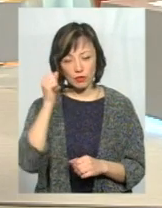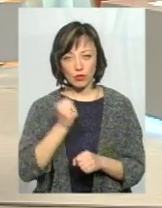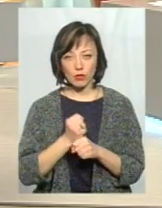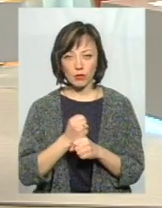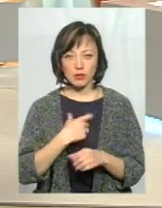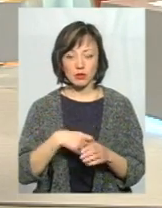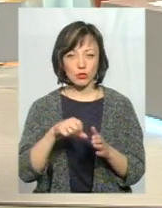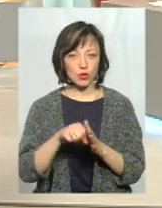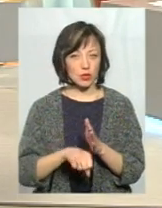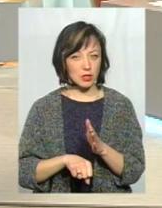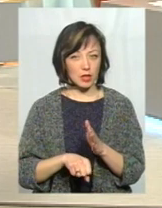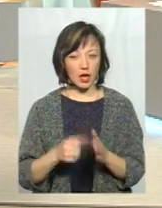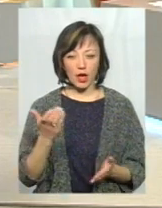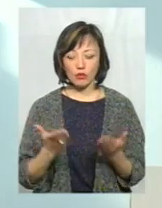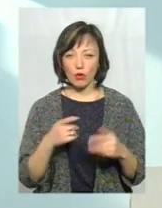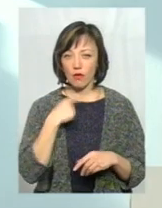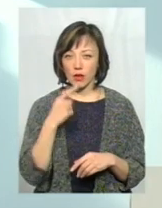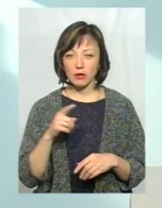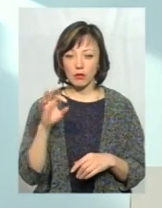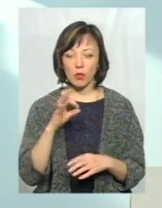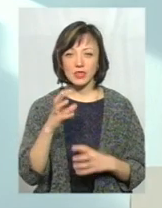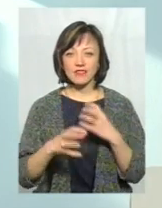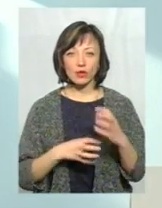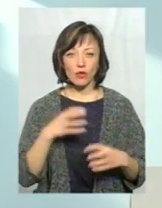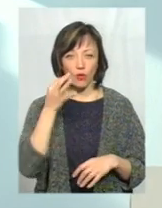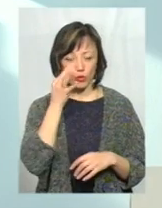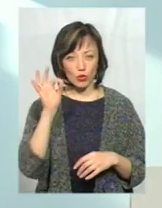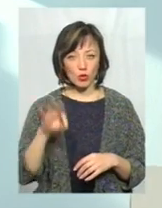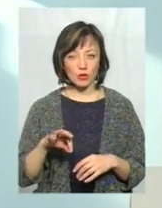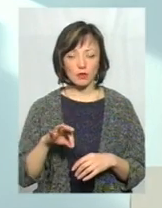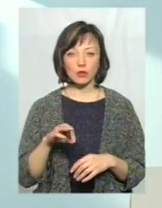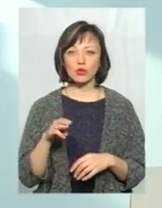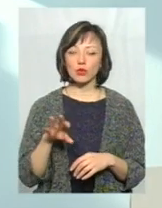скоюють суїциди. Якщо говорити по світовій практиці, то